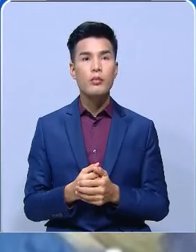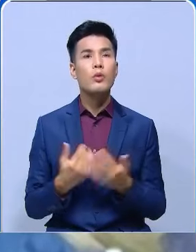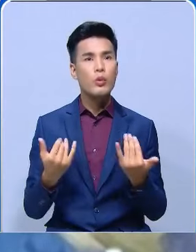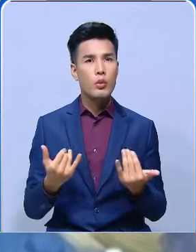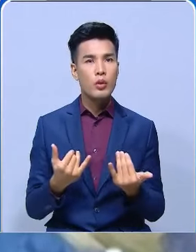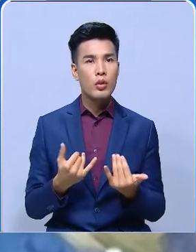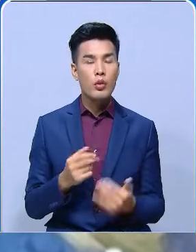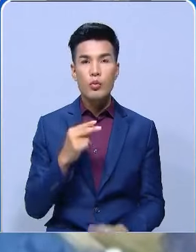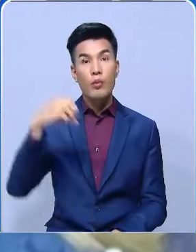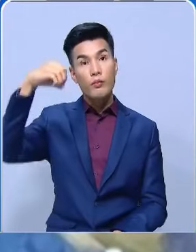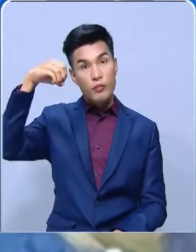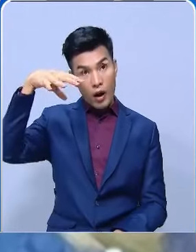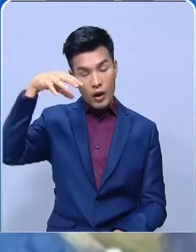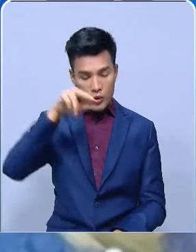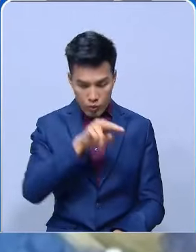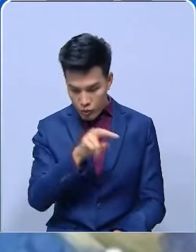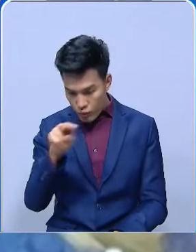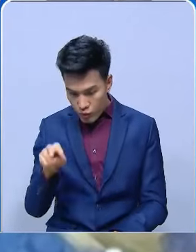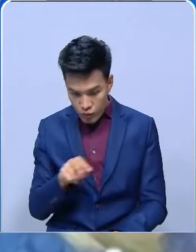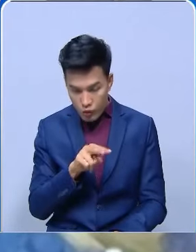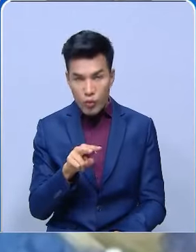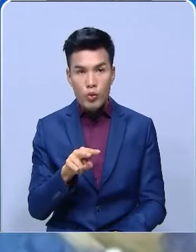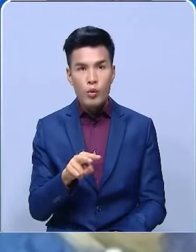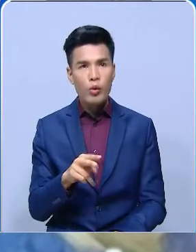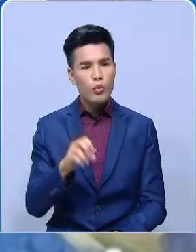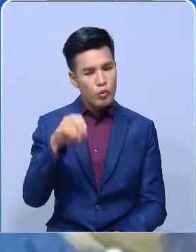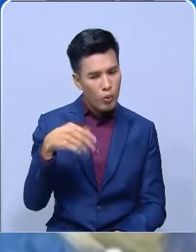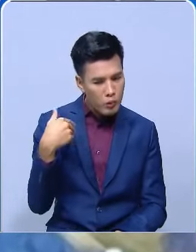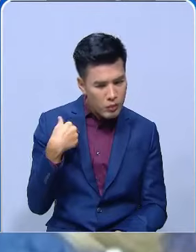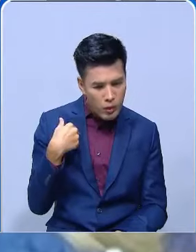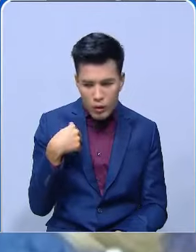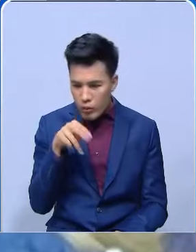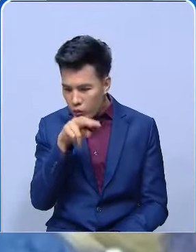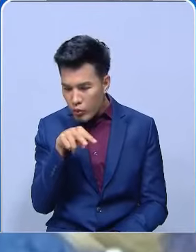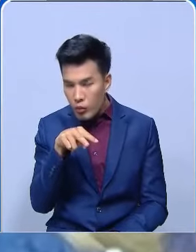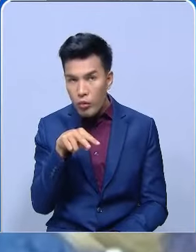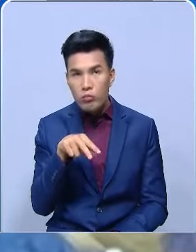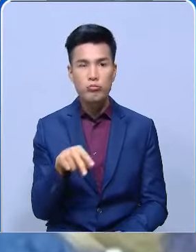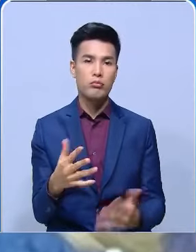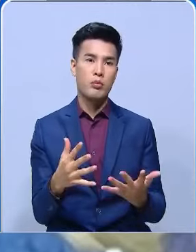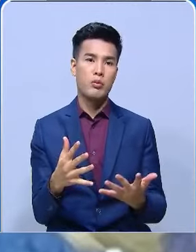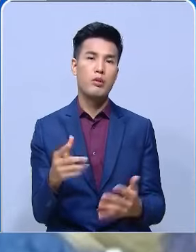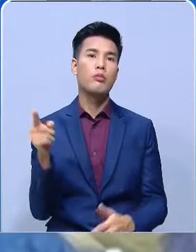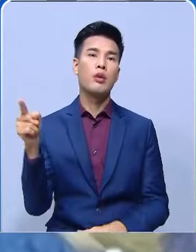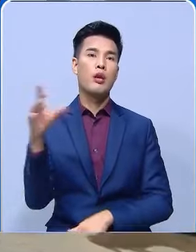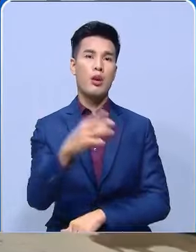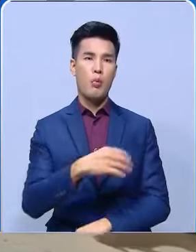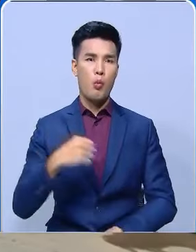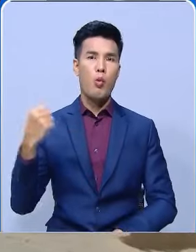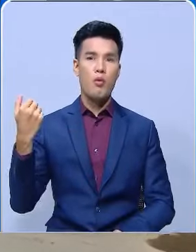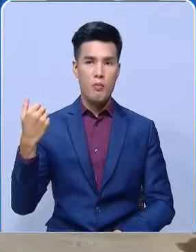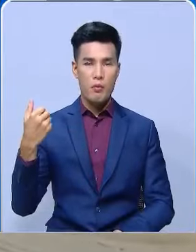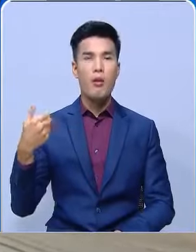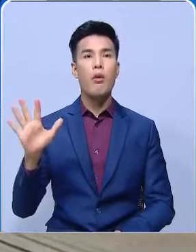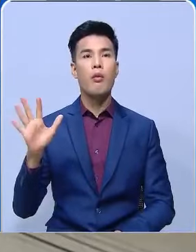วลุกไปเปิดไฟหน่อยสิก้มๆเงยๆดูใต้โต๊ะมันตกอยู่ใต้โต๊ะหรือเปล่านะคะก็พยายามที่จะหาของอยู่พักใหญ่เหมือนกัน